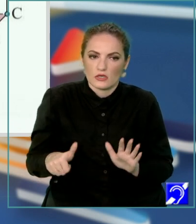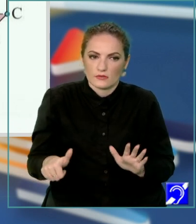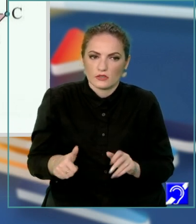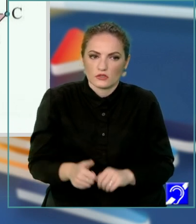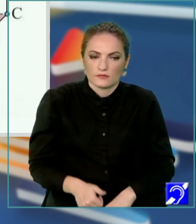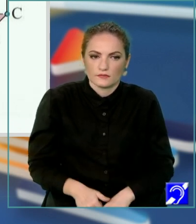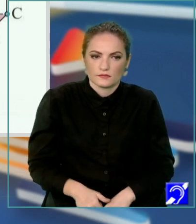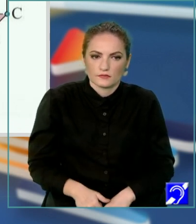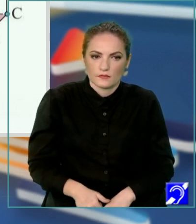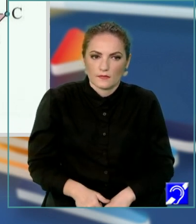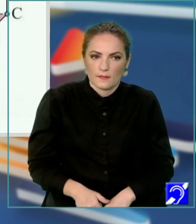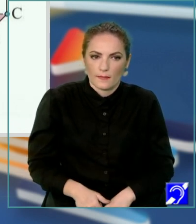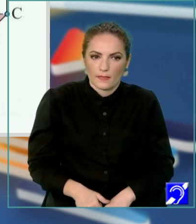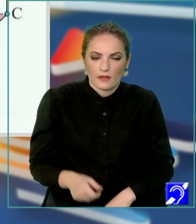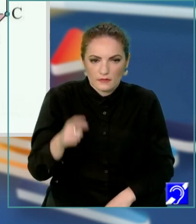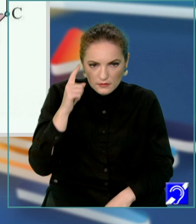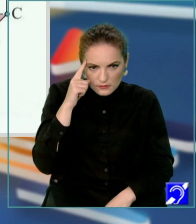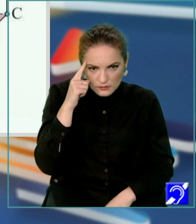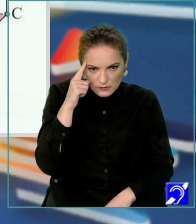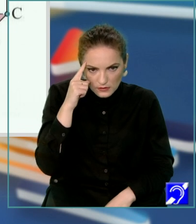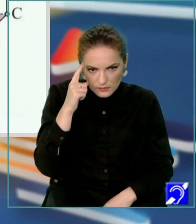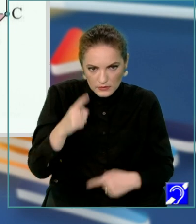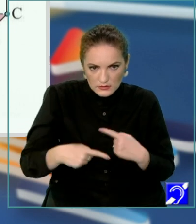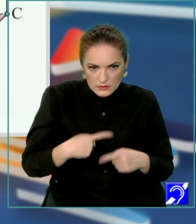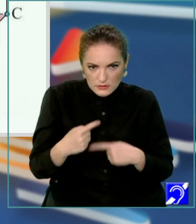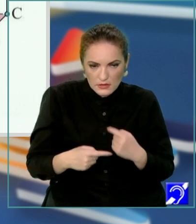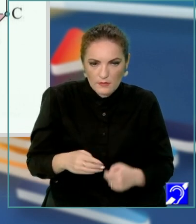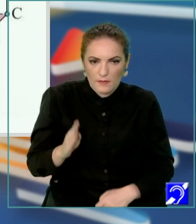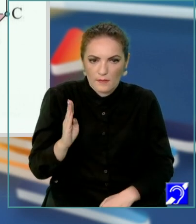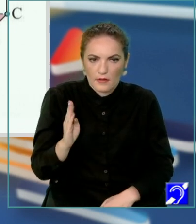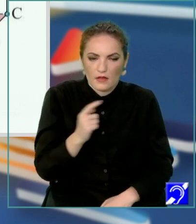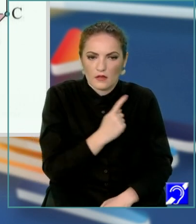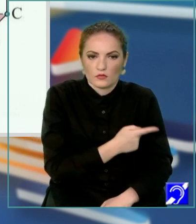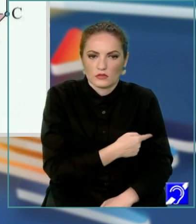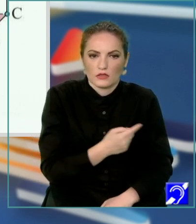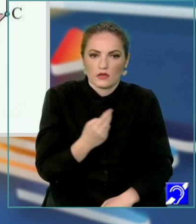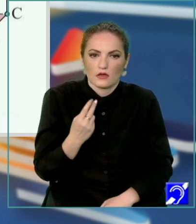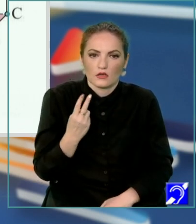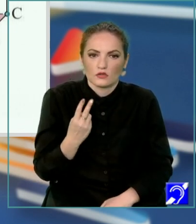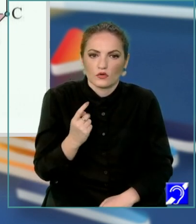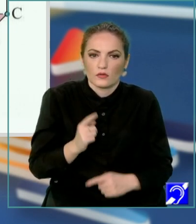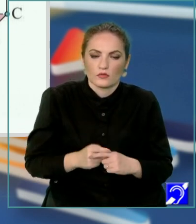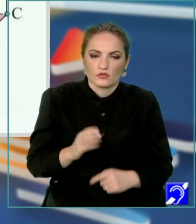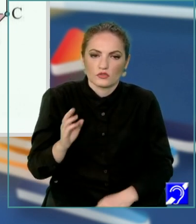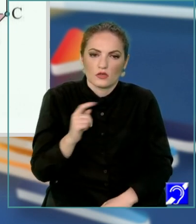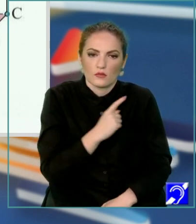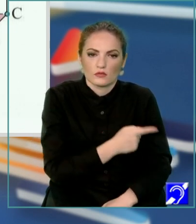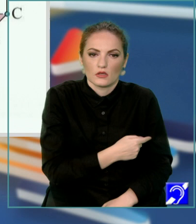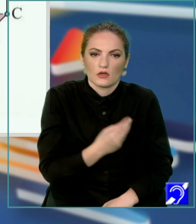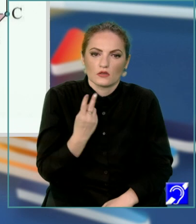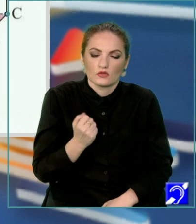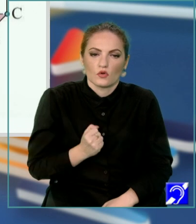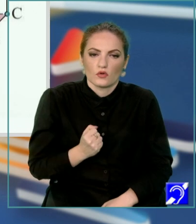în Sistem Se știe că b pătrat plus c pătrat este 52 atunci prin